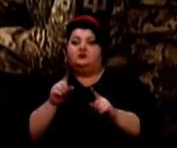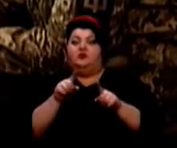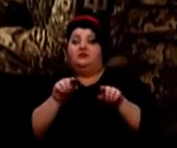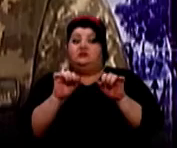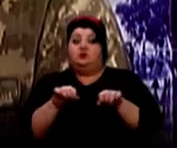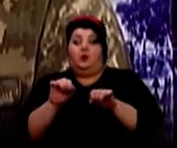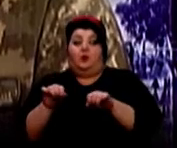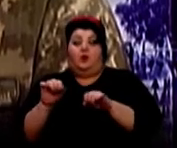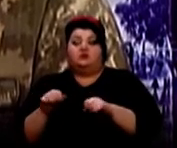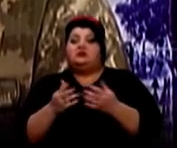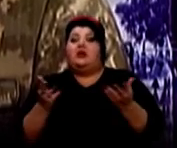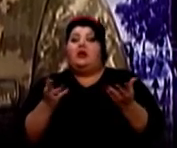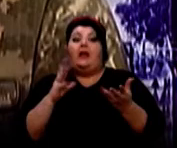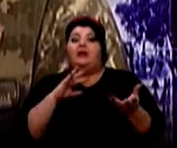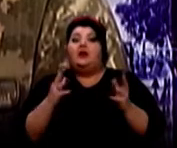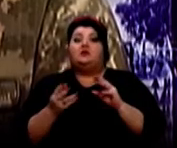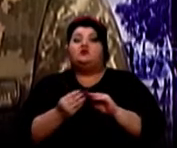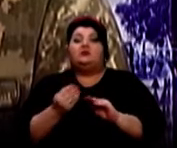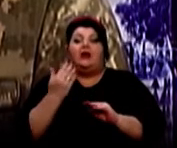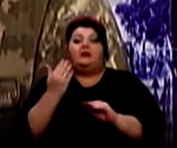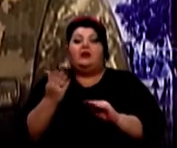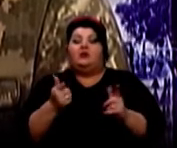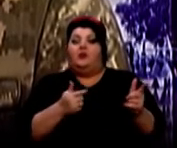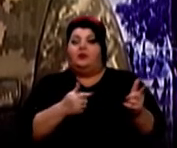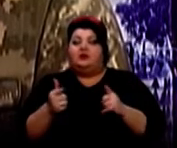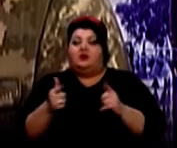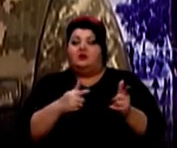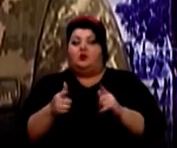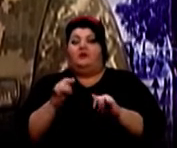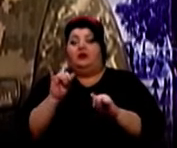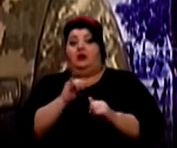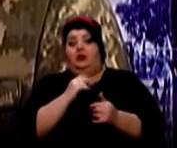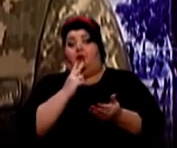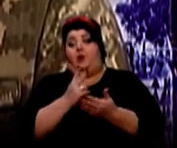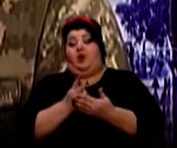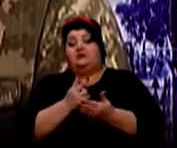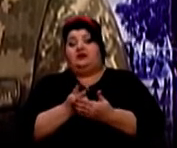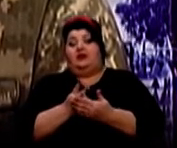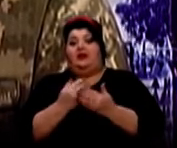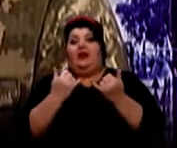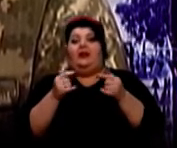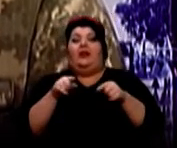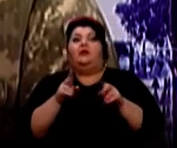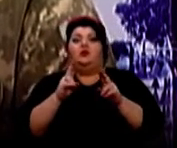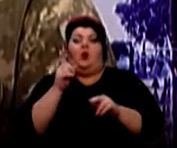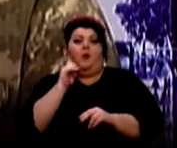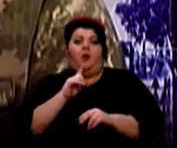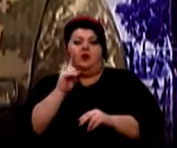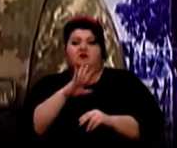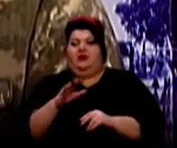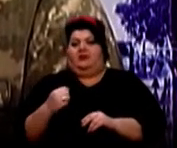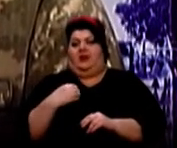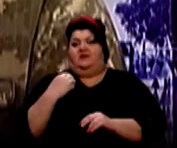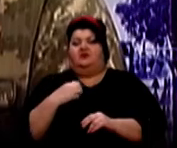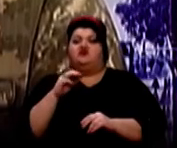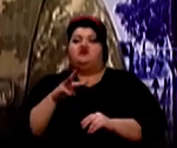спроможні, який результат їхньої підготовки. Ну і показати для тих, хто поки що не військовим, чим